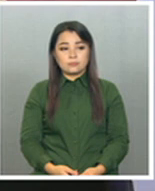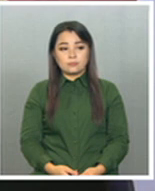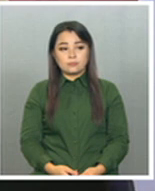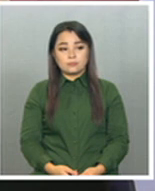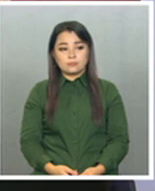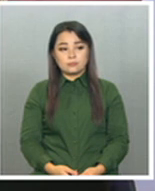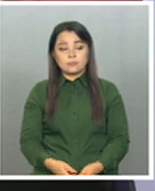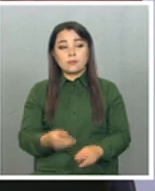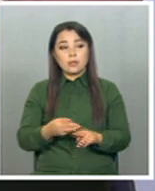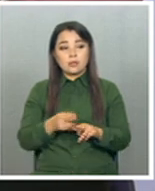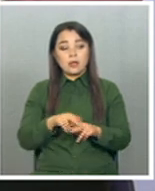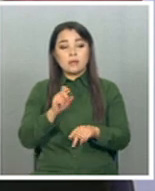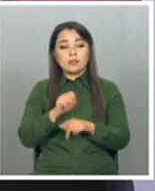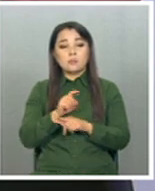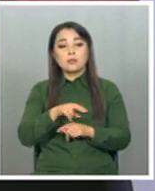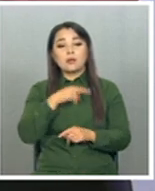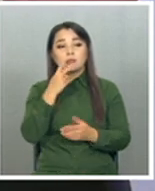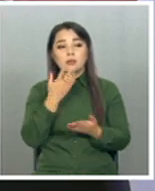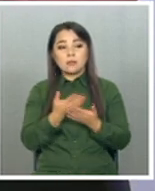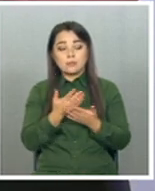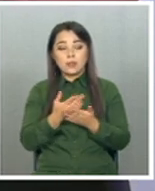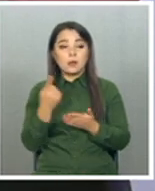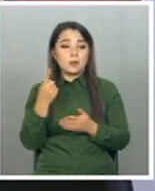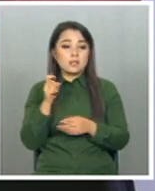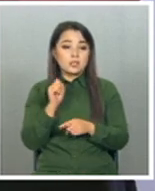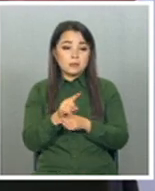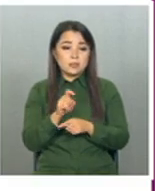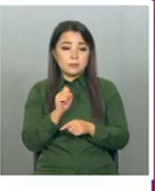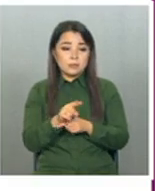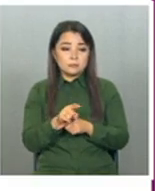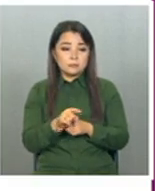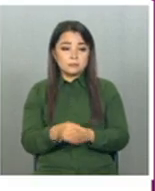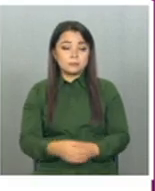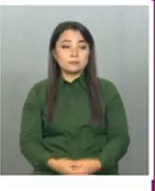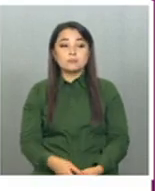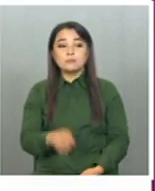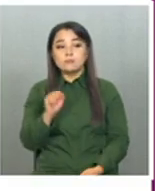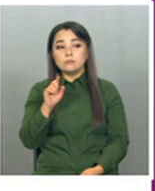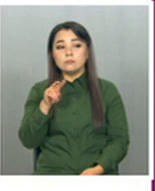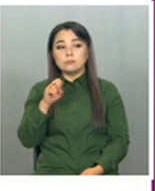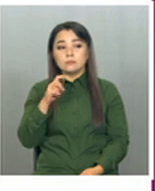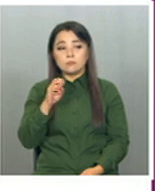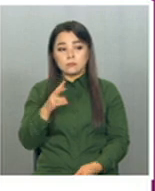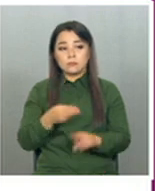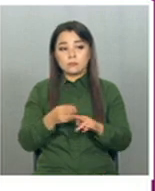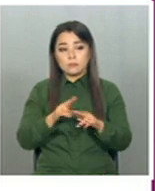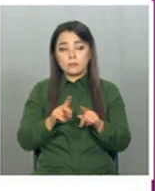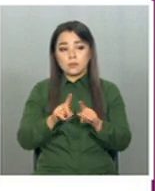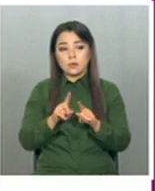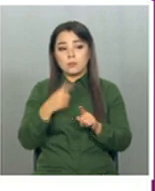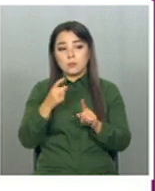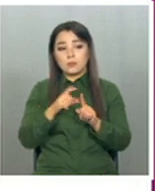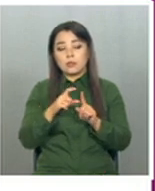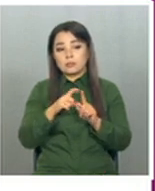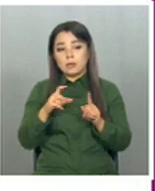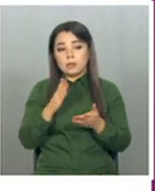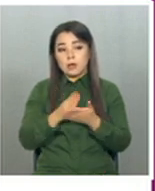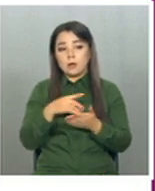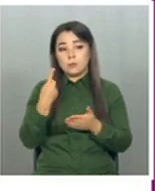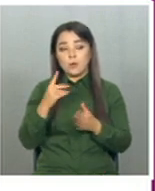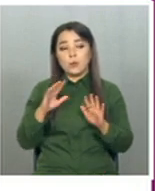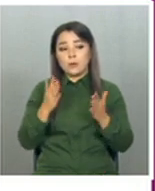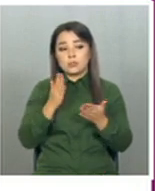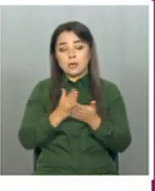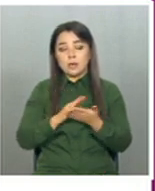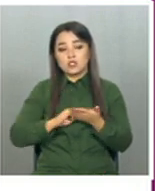Енді тапсырмаға назар аударайық. Бірінші тапсырма. Абылай хан туралы бір хронология, бір оқиға